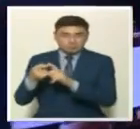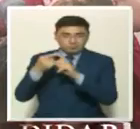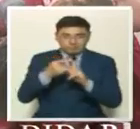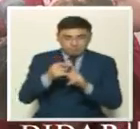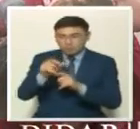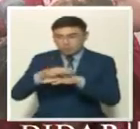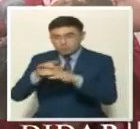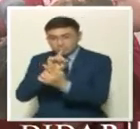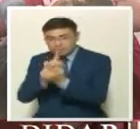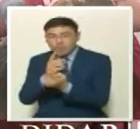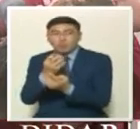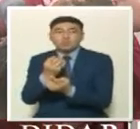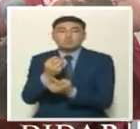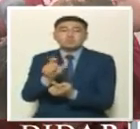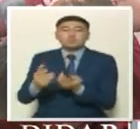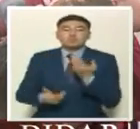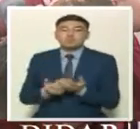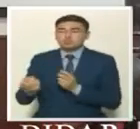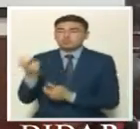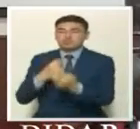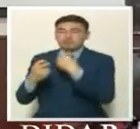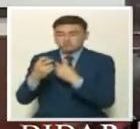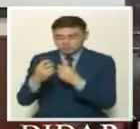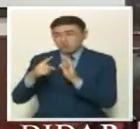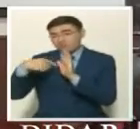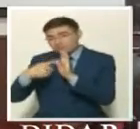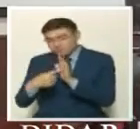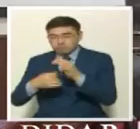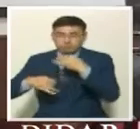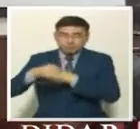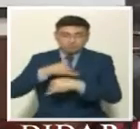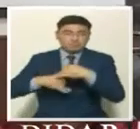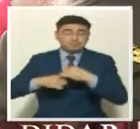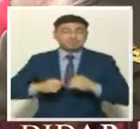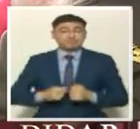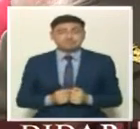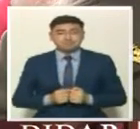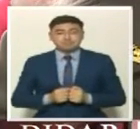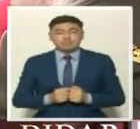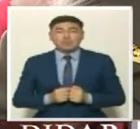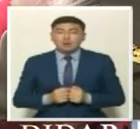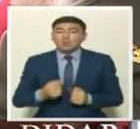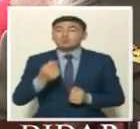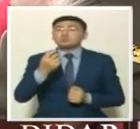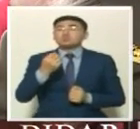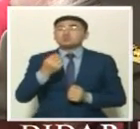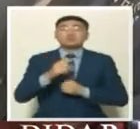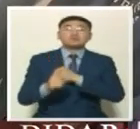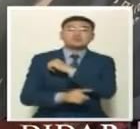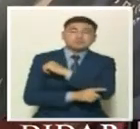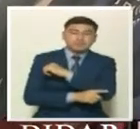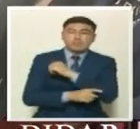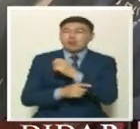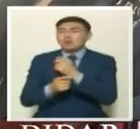населением области. Граждане обращались с различными проблемными вопросами и предложениями. В конце приема были даны разъяснения по